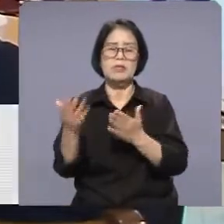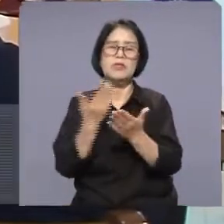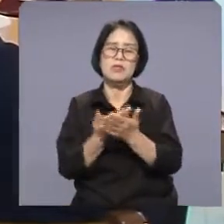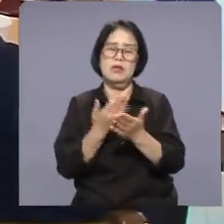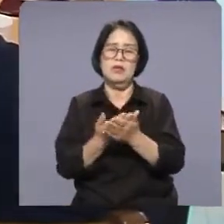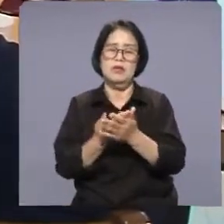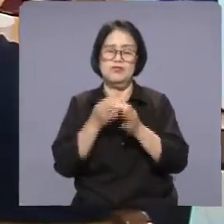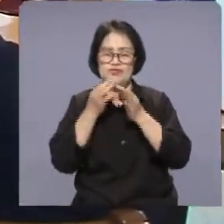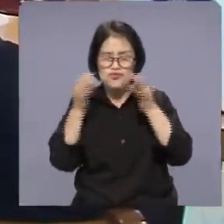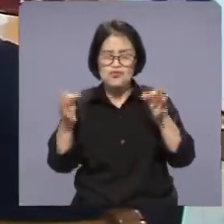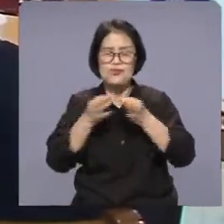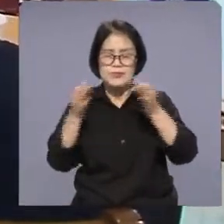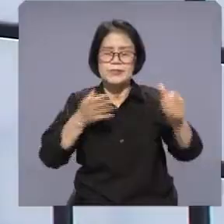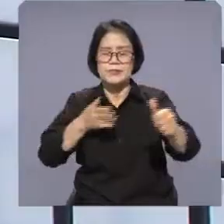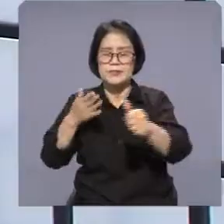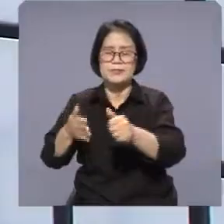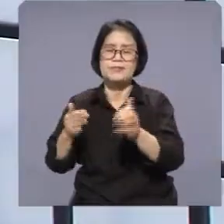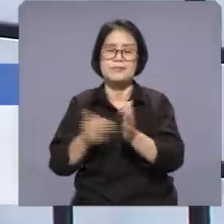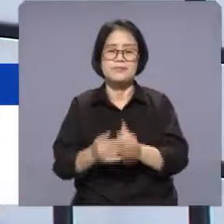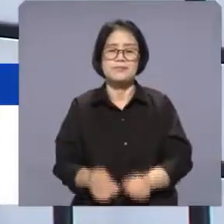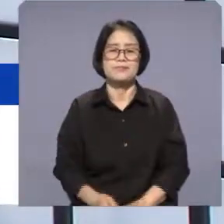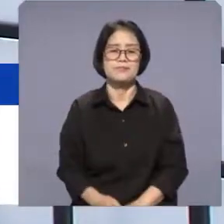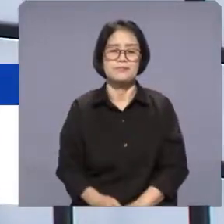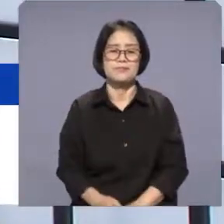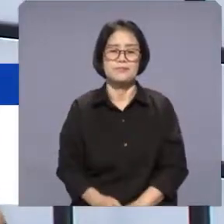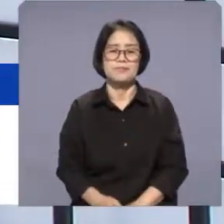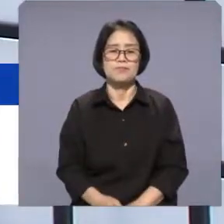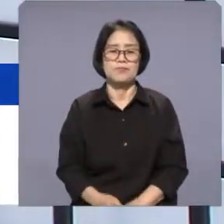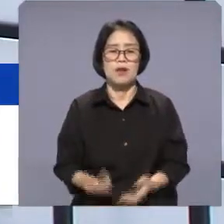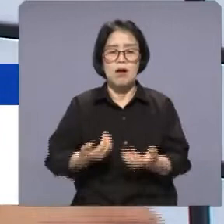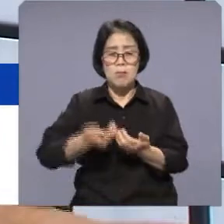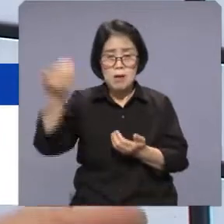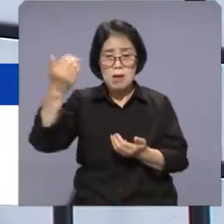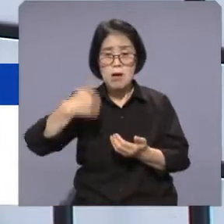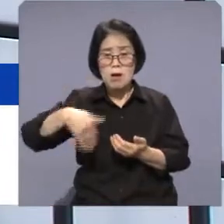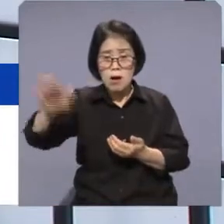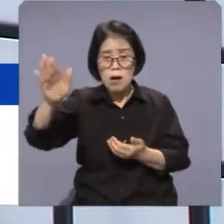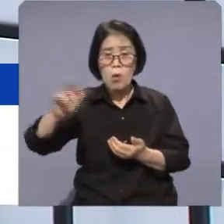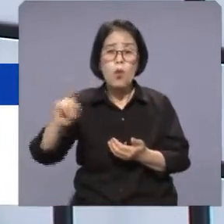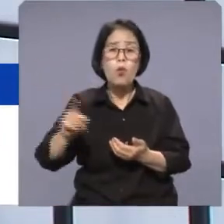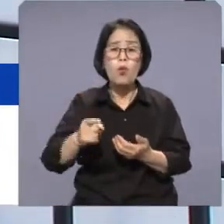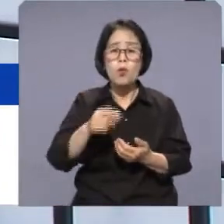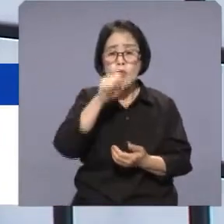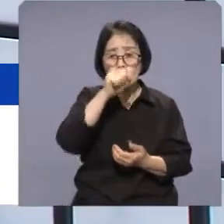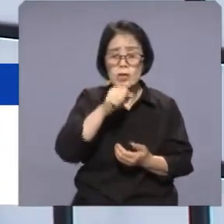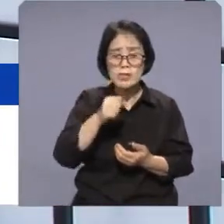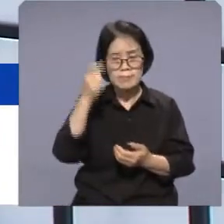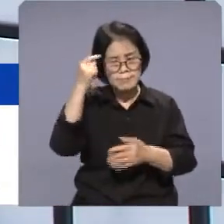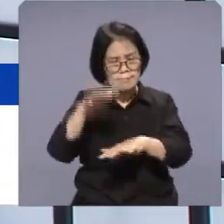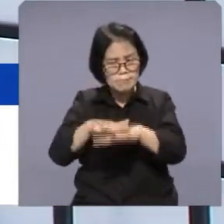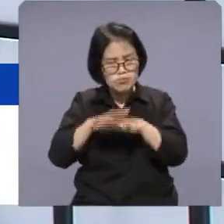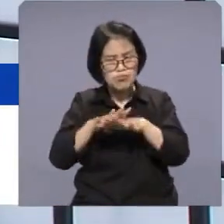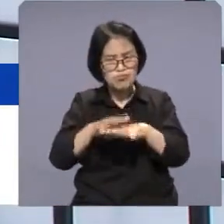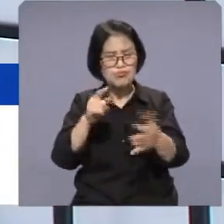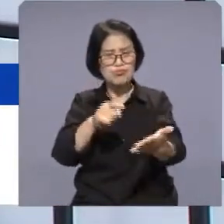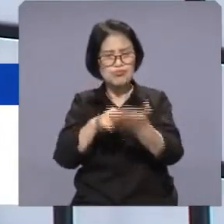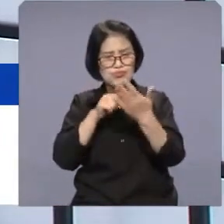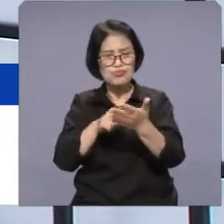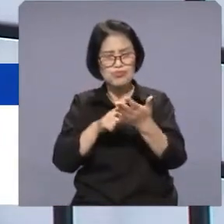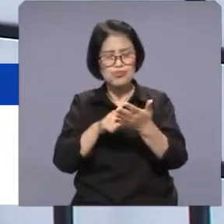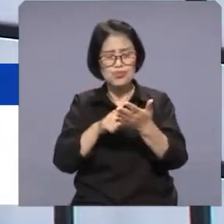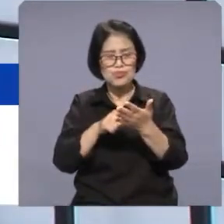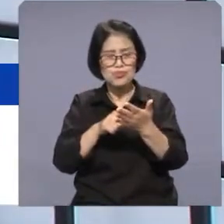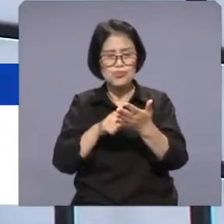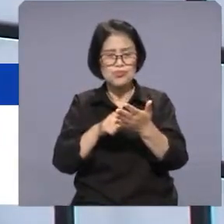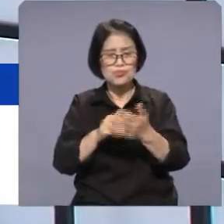목소리를 높였습니다 우리가 떠나고 나 멀어서 여기가 어떻게 어떻게 좋아진다는 창 살인을 저한테 귀지를 했어야 되는